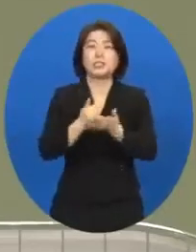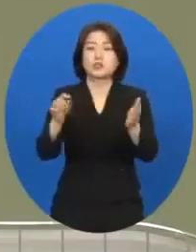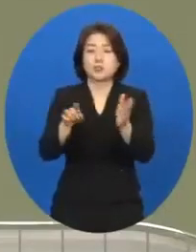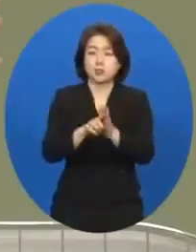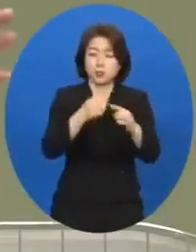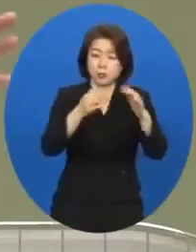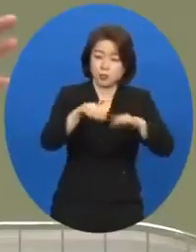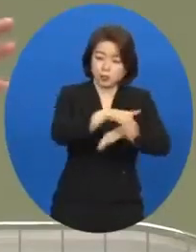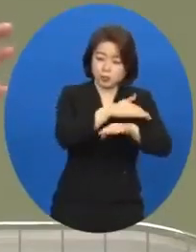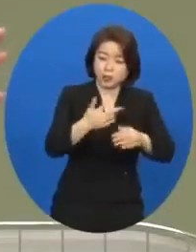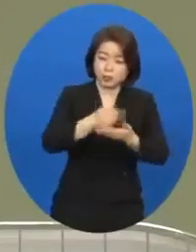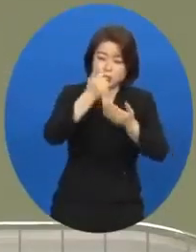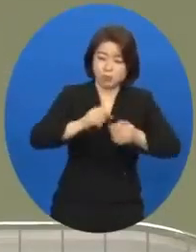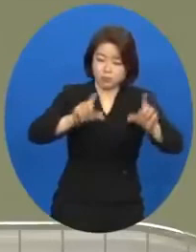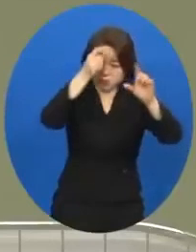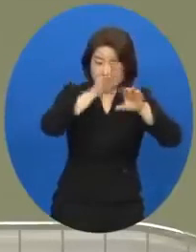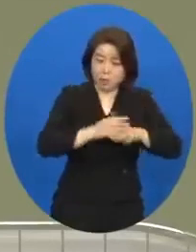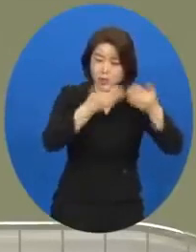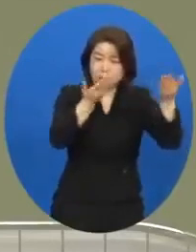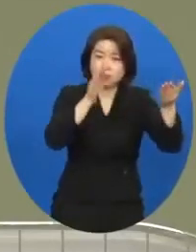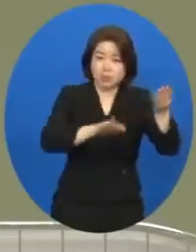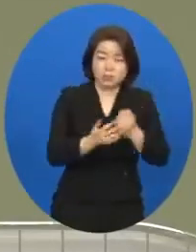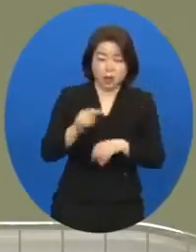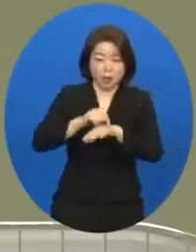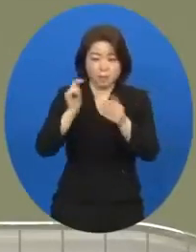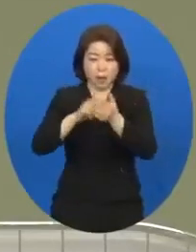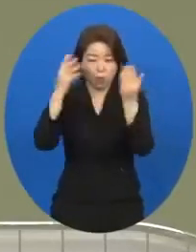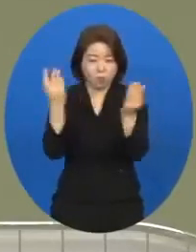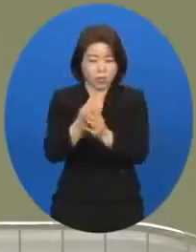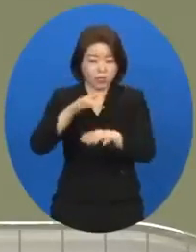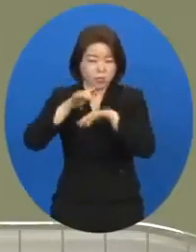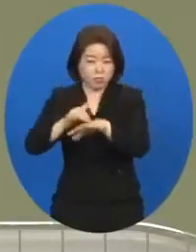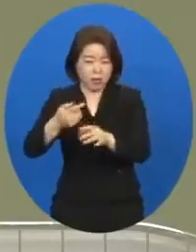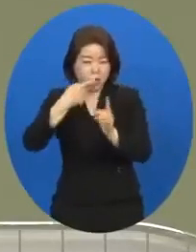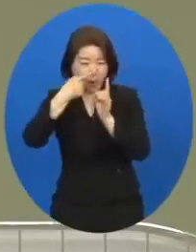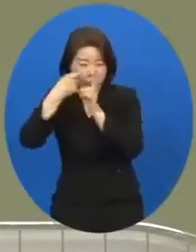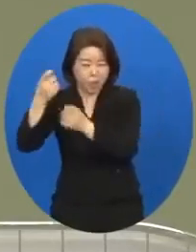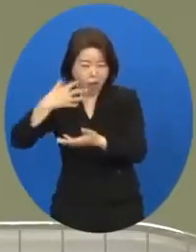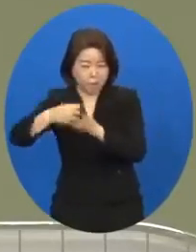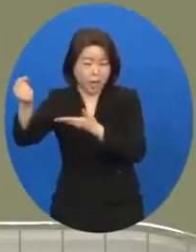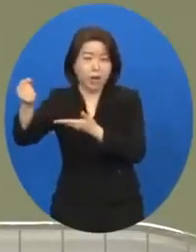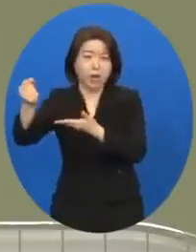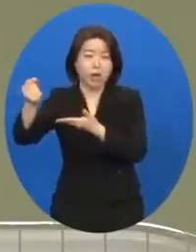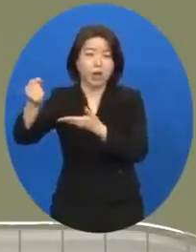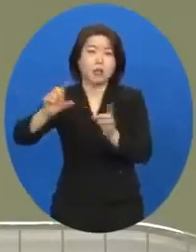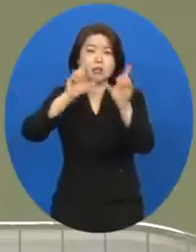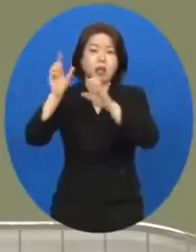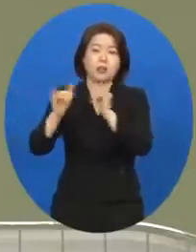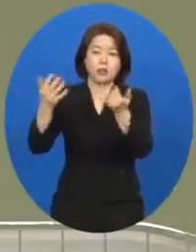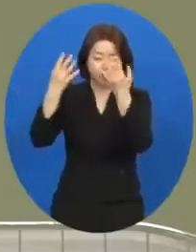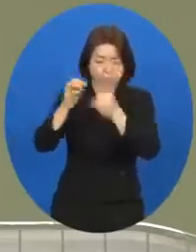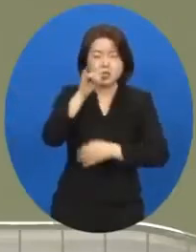다니고 주일 예배는 드려도 실제로 마음은 완전히 마귀에게 뺏겨버리고 사는 사람이